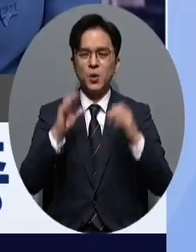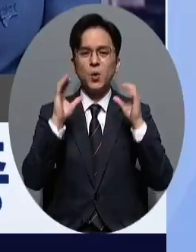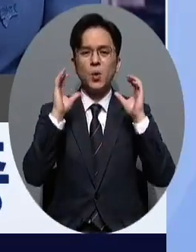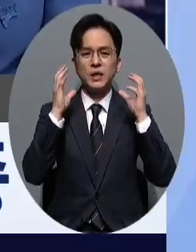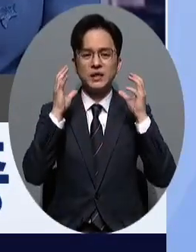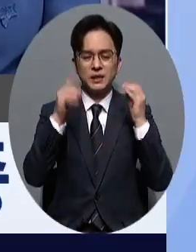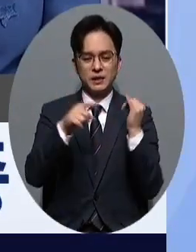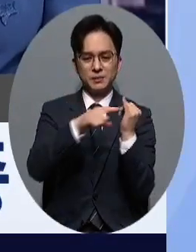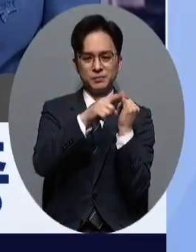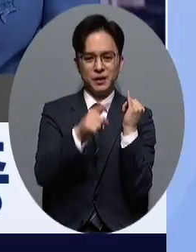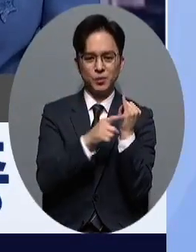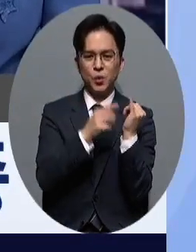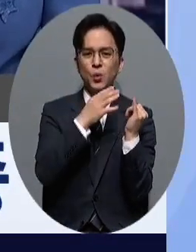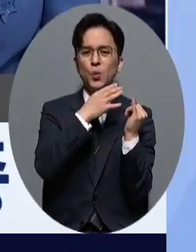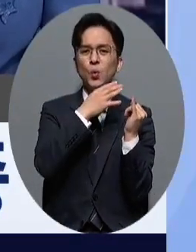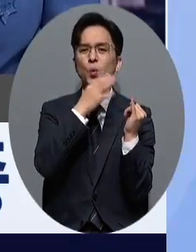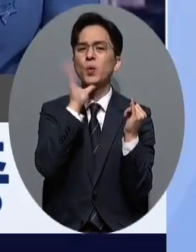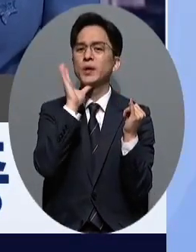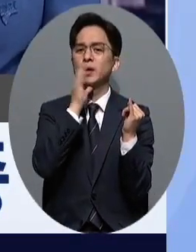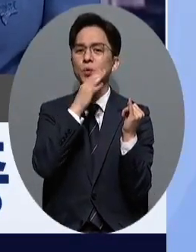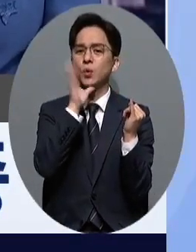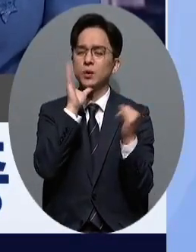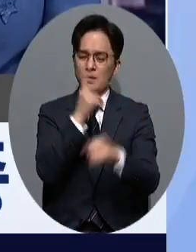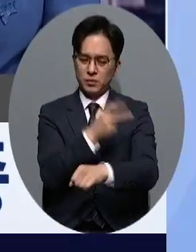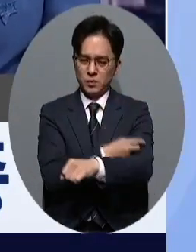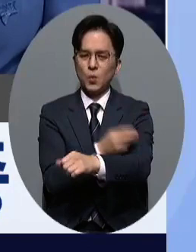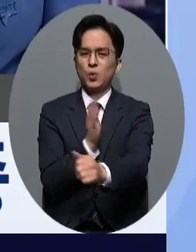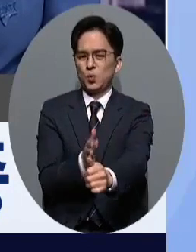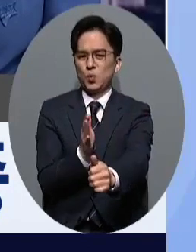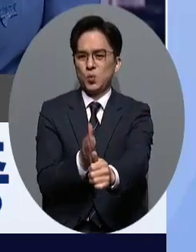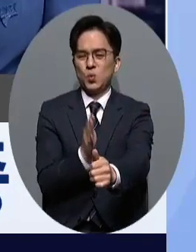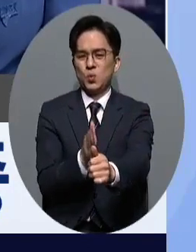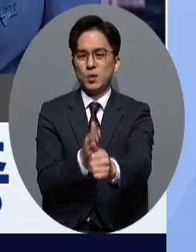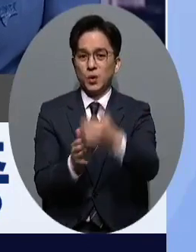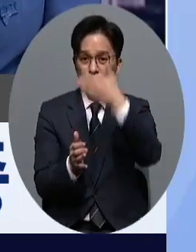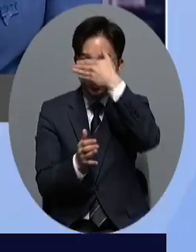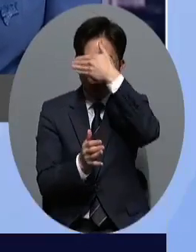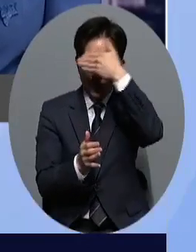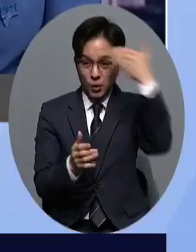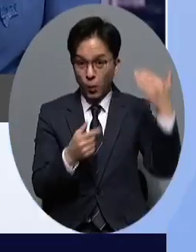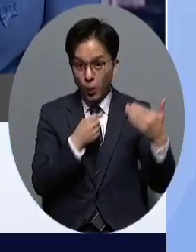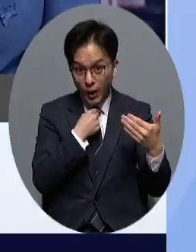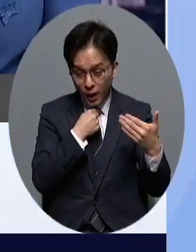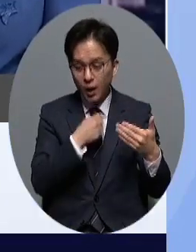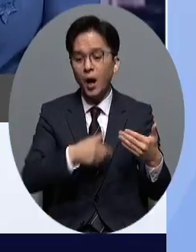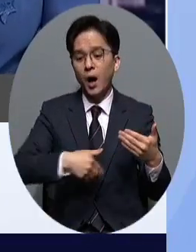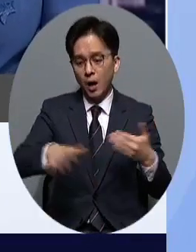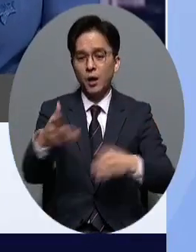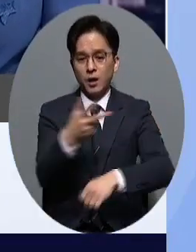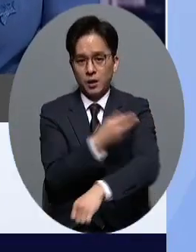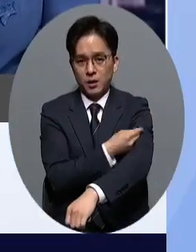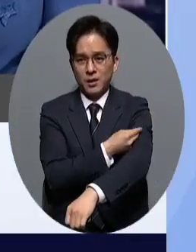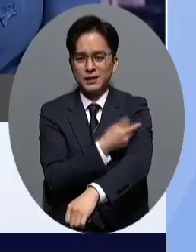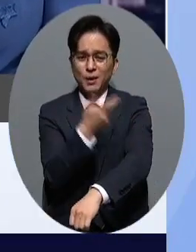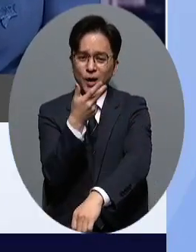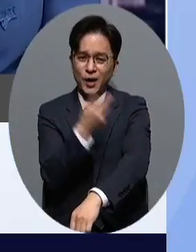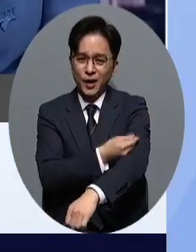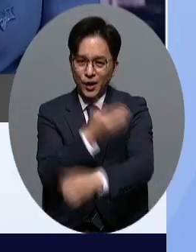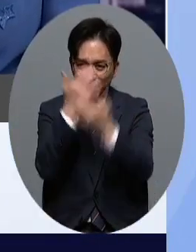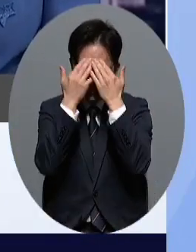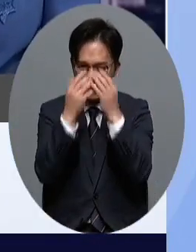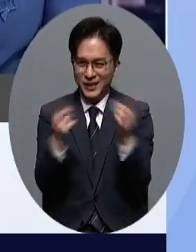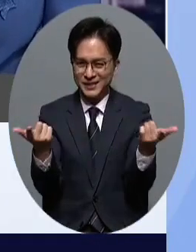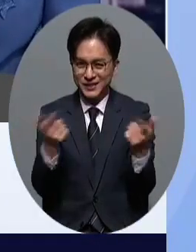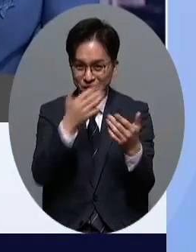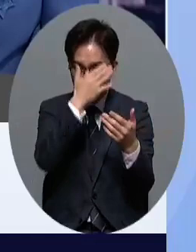권고 대상이 되고요. 건강하신 청장년층도 본인이 맞고자 한다면은 이거는 맞을 수가 있죠. 다만 무료 접종 대상자는